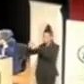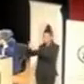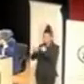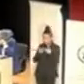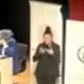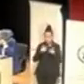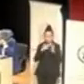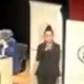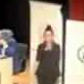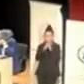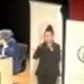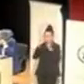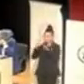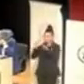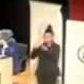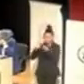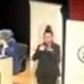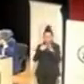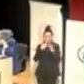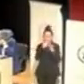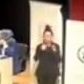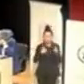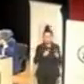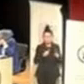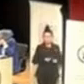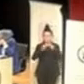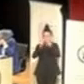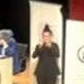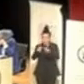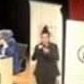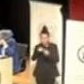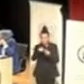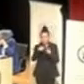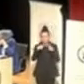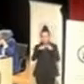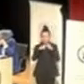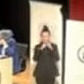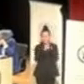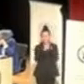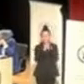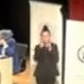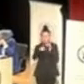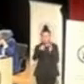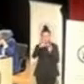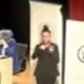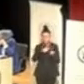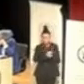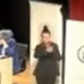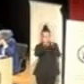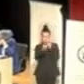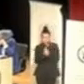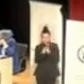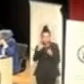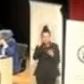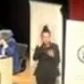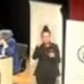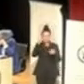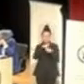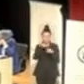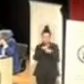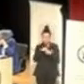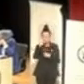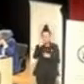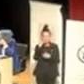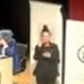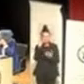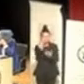okuyucuya sunulduğu okurların bu yayınları e-kitap formatında mobil uygulamada erişebilmeleri için bir mobil